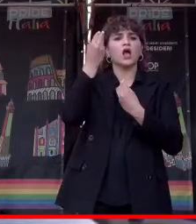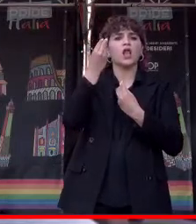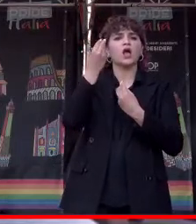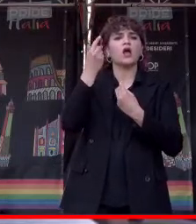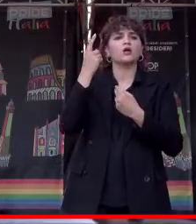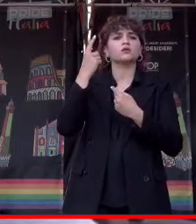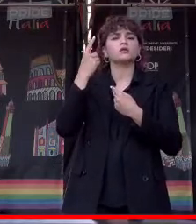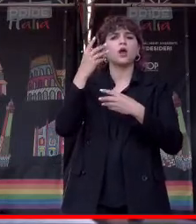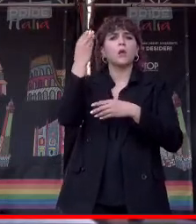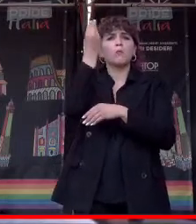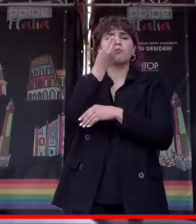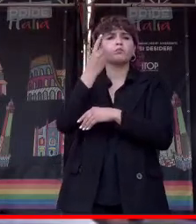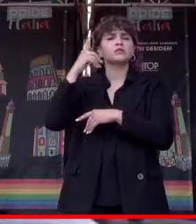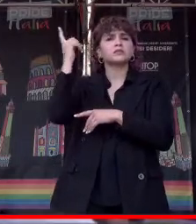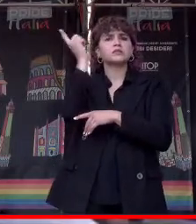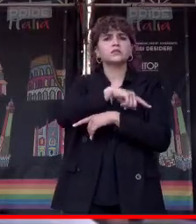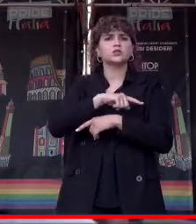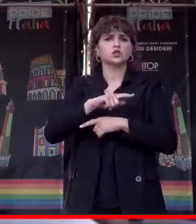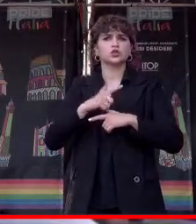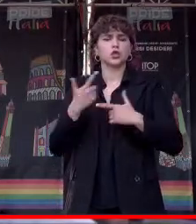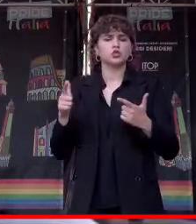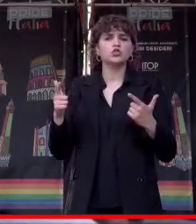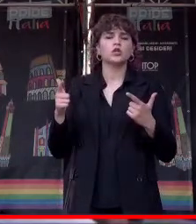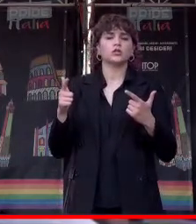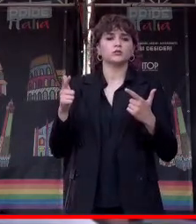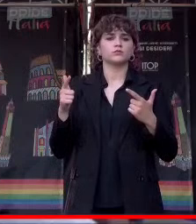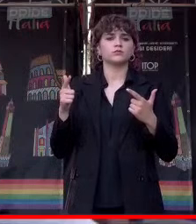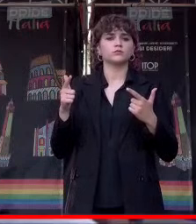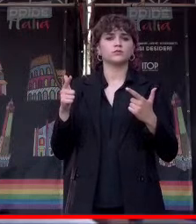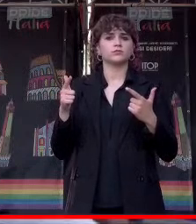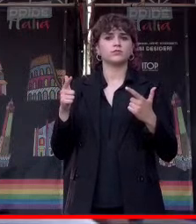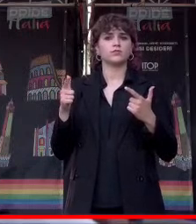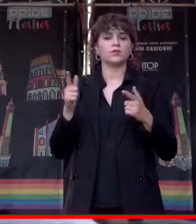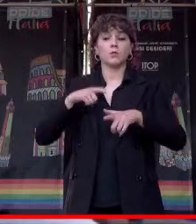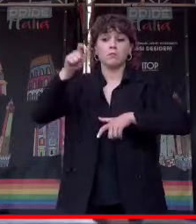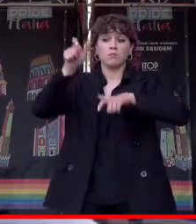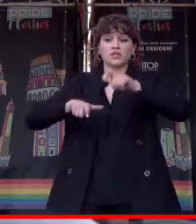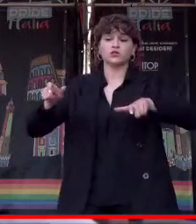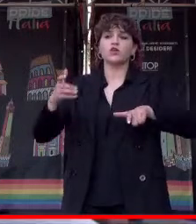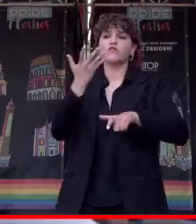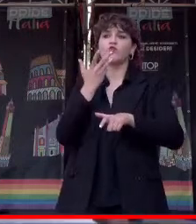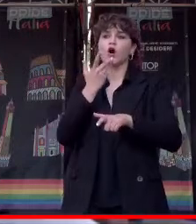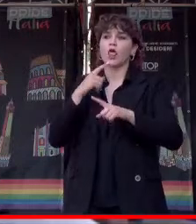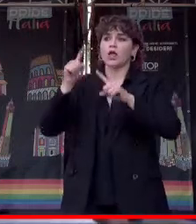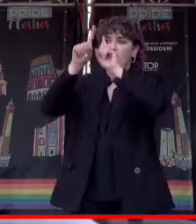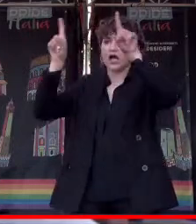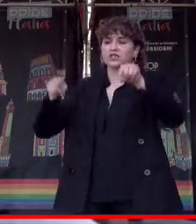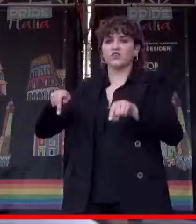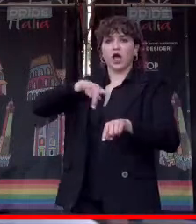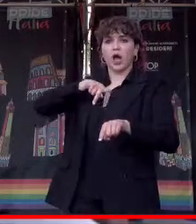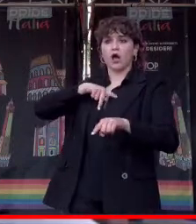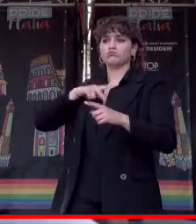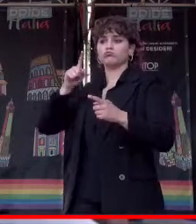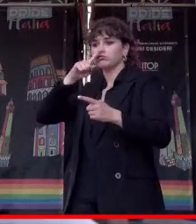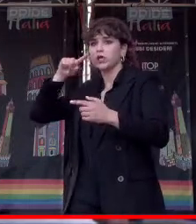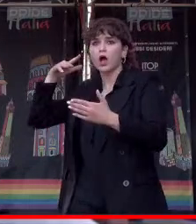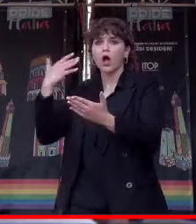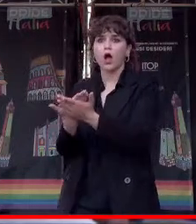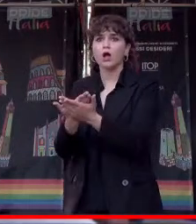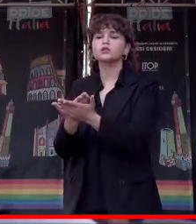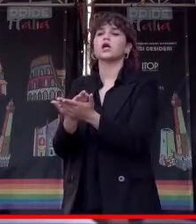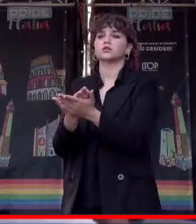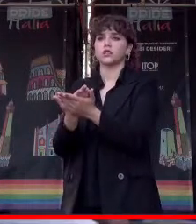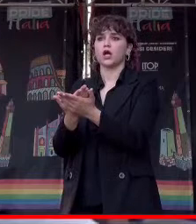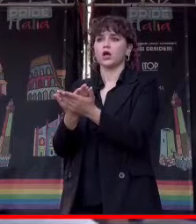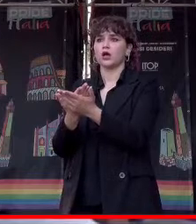il proprio servizio igienico, quando sappiamo poi nella pratica che molte persone vogliono adeguare ma non hanno lo spazio necessario, dovrebbero ridurre il loro spazio di vendita,